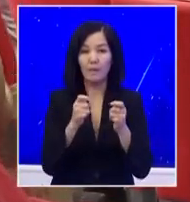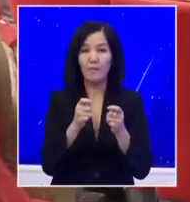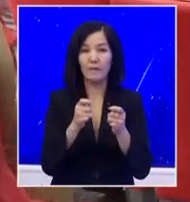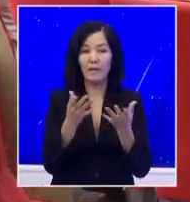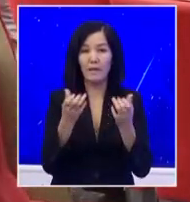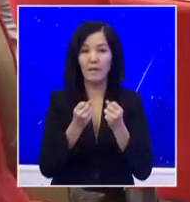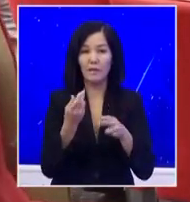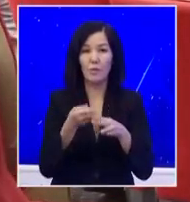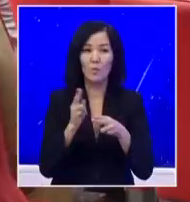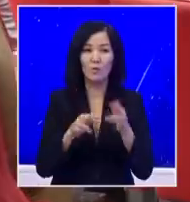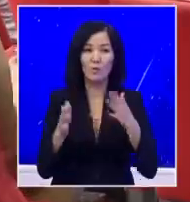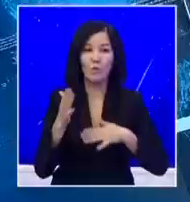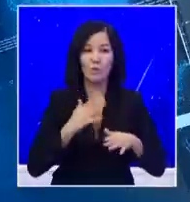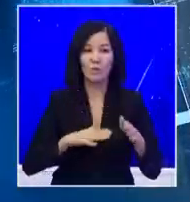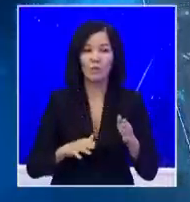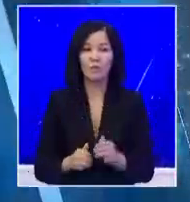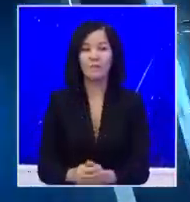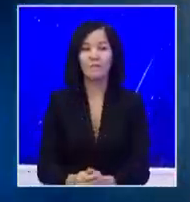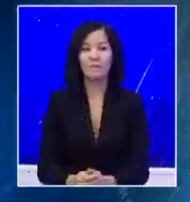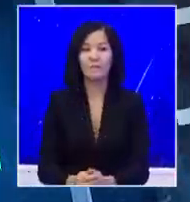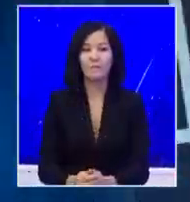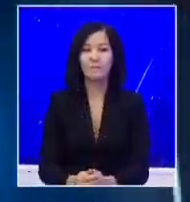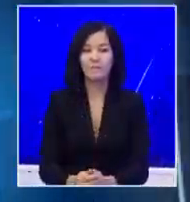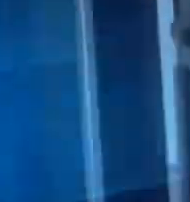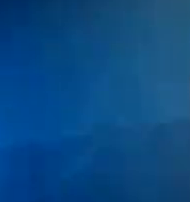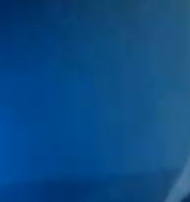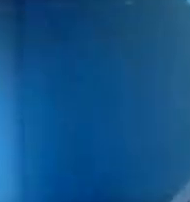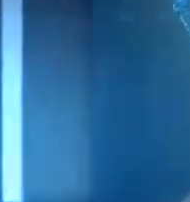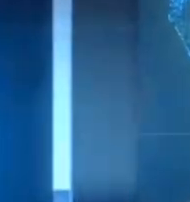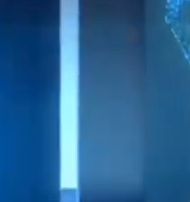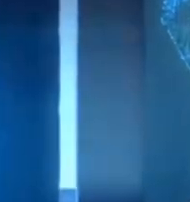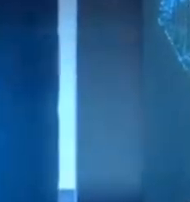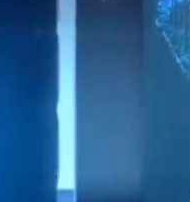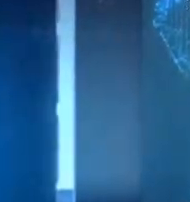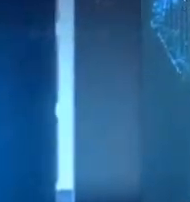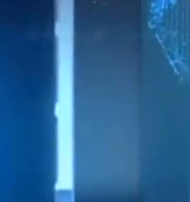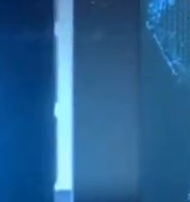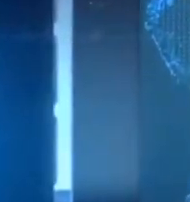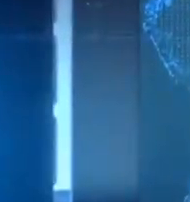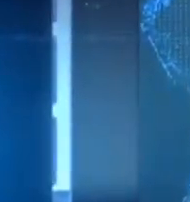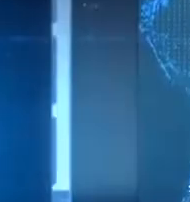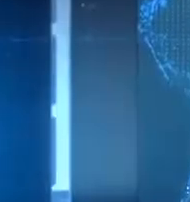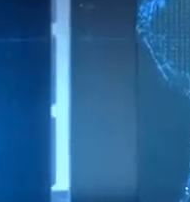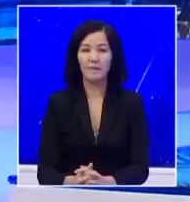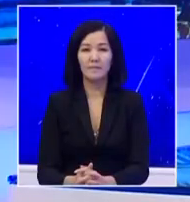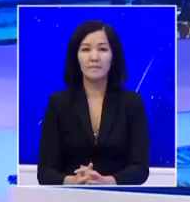марапатталғанына әріптестерім дән риза. Кәмшат Мұхамеджан, Абзал Нүсіп, Жетсу арнасы, Талдықорған.